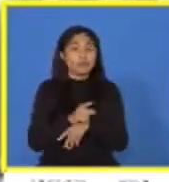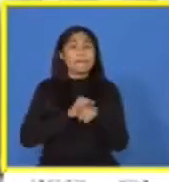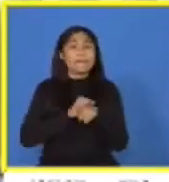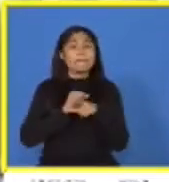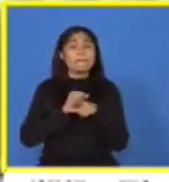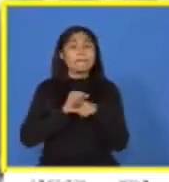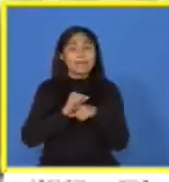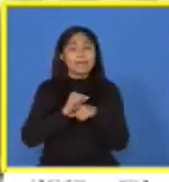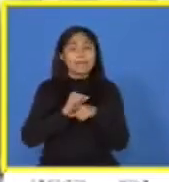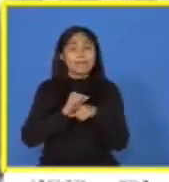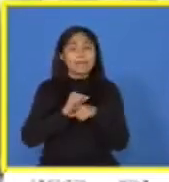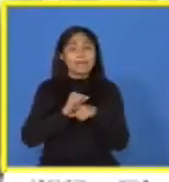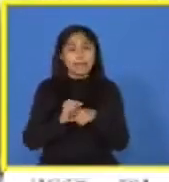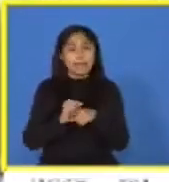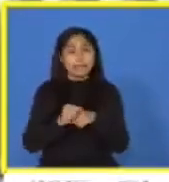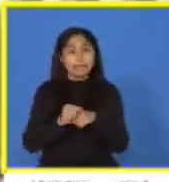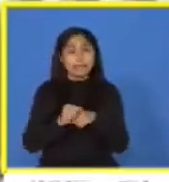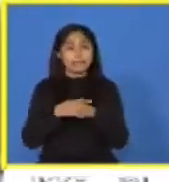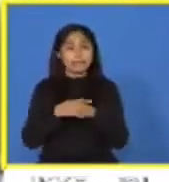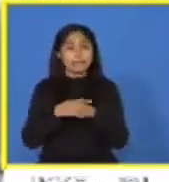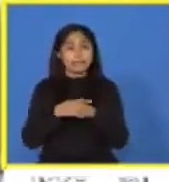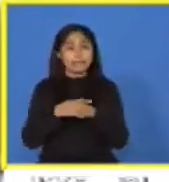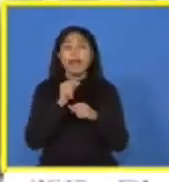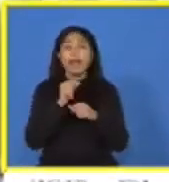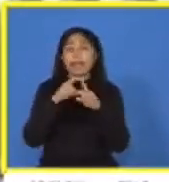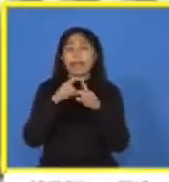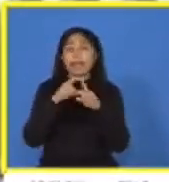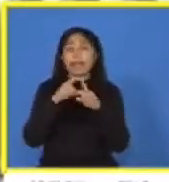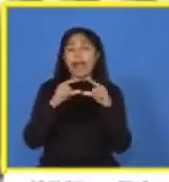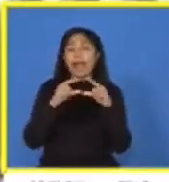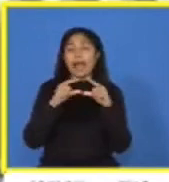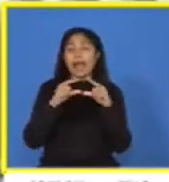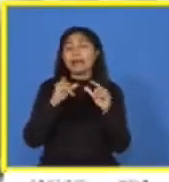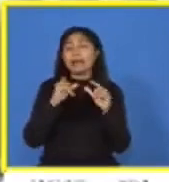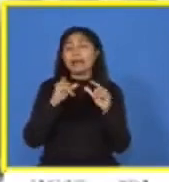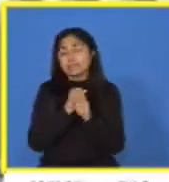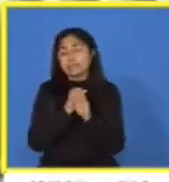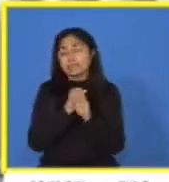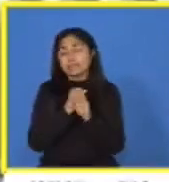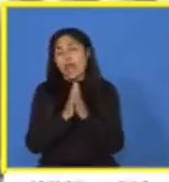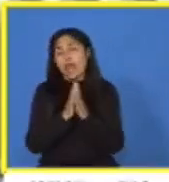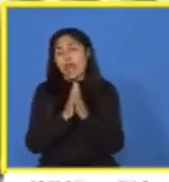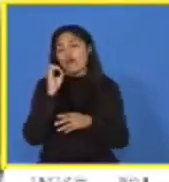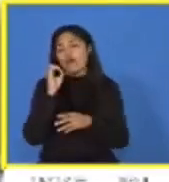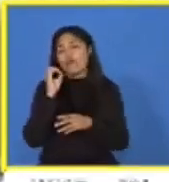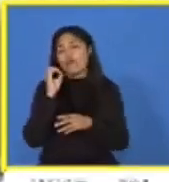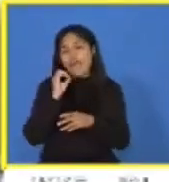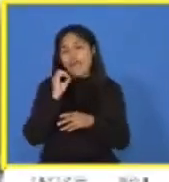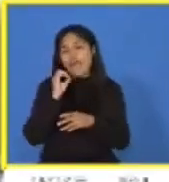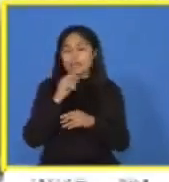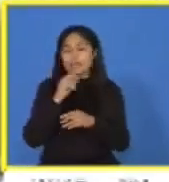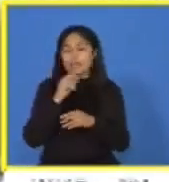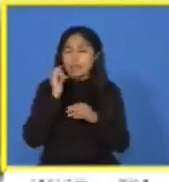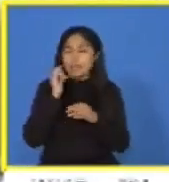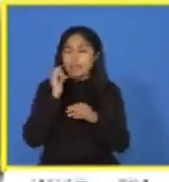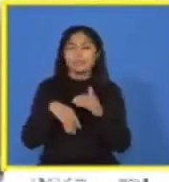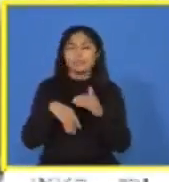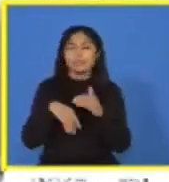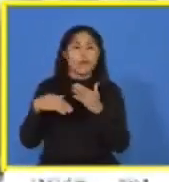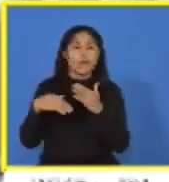pelatihan secara daring atau secara offline juga itu tetap dilakukan